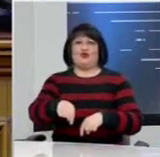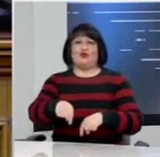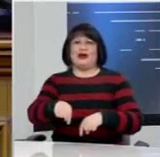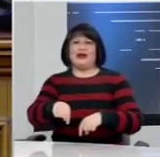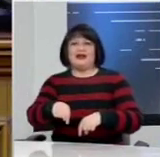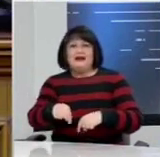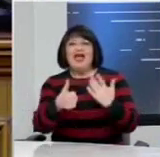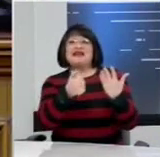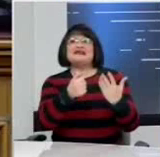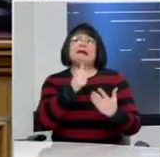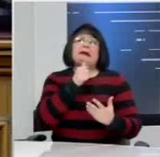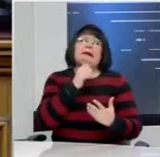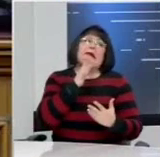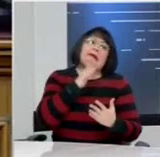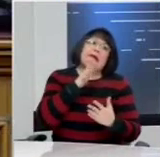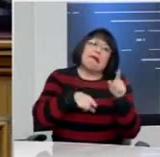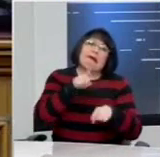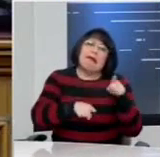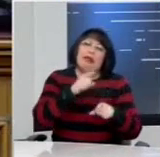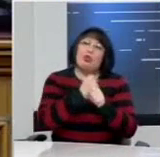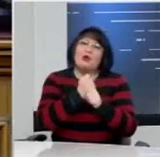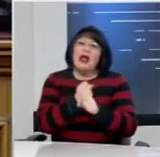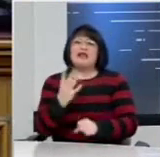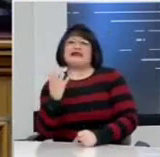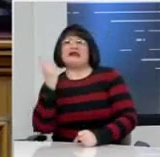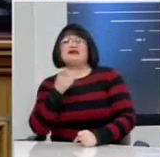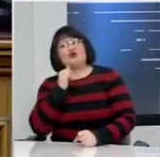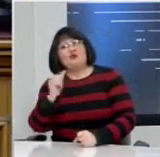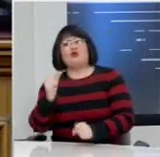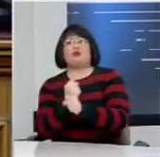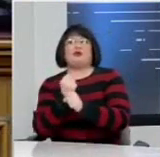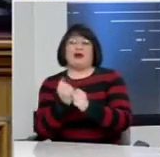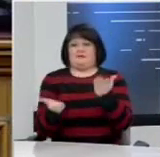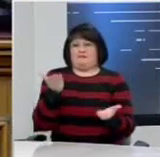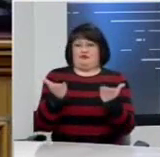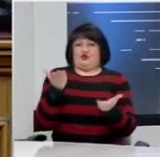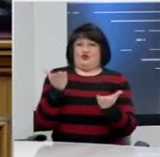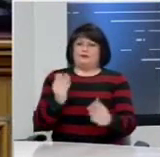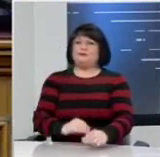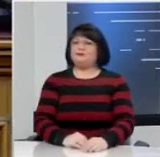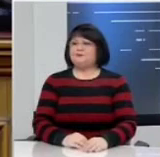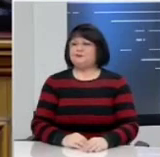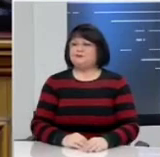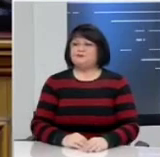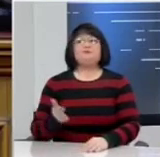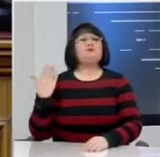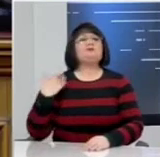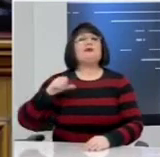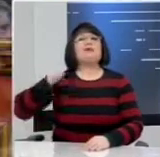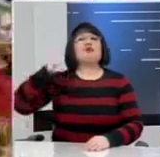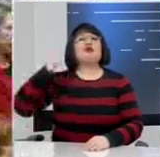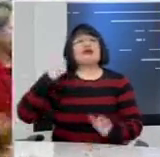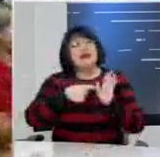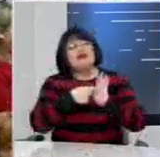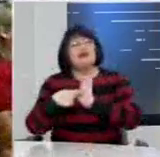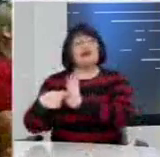μερικής και εκπεριτροπής. Γι' αυτό και προχθές μόλις, αυτά τα μηνύματα